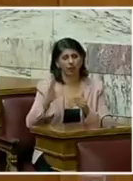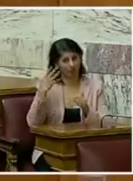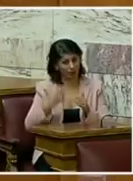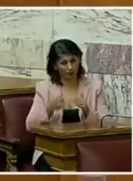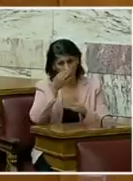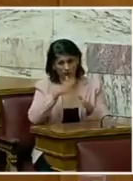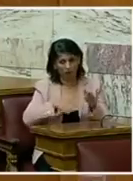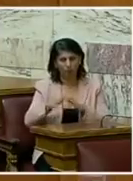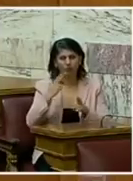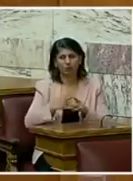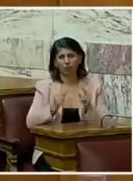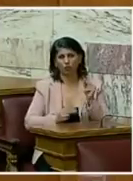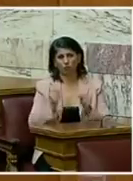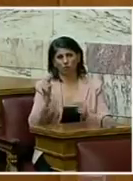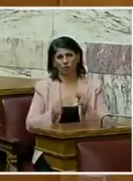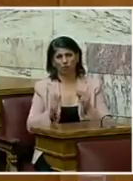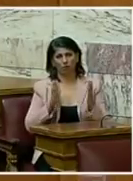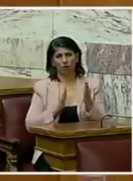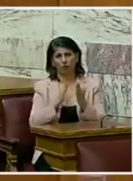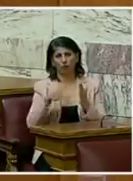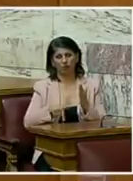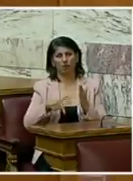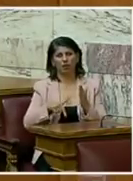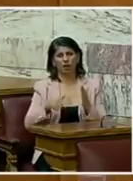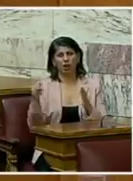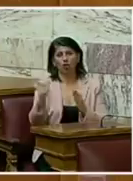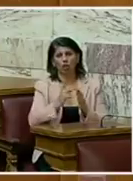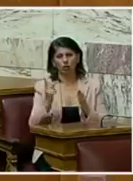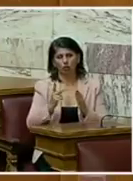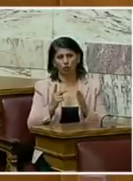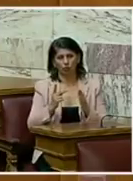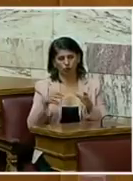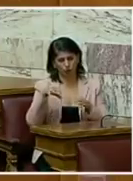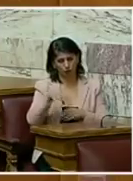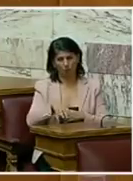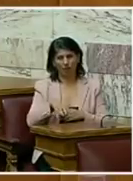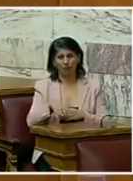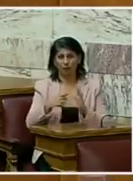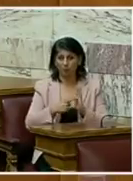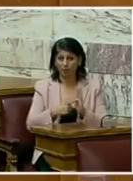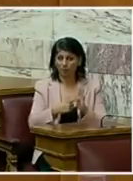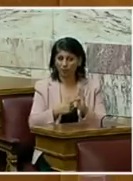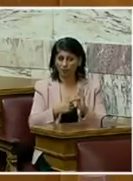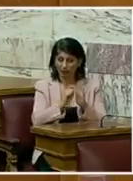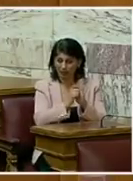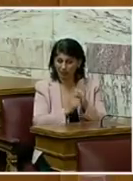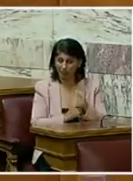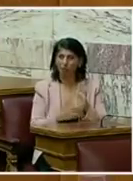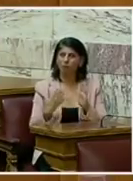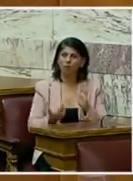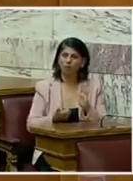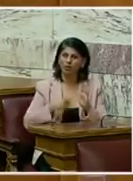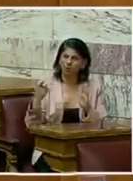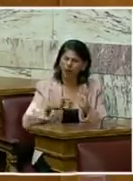τα σημαντικότερα προβλήματα που αντιμετωπίζει σήμερα ο υγειονομικός τομέας. Πρέπει να αναδειχτούν τα σημεία εκείνα τα οποία εκτρέφουν τη διαφθορά, τη σπατάλη και την